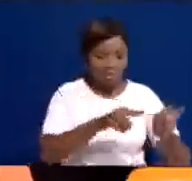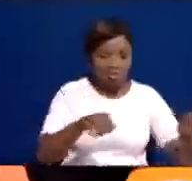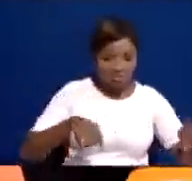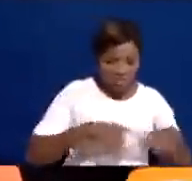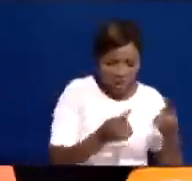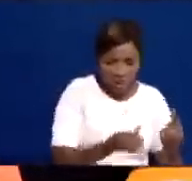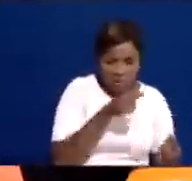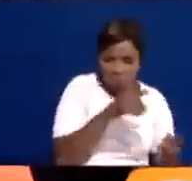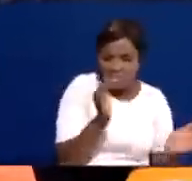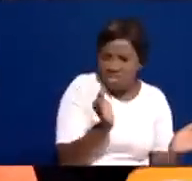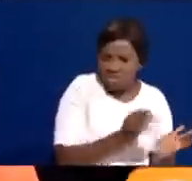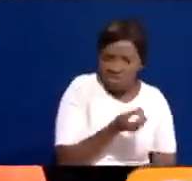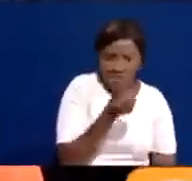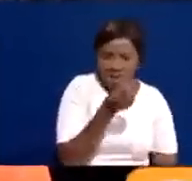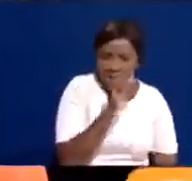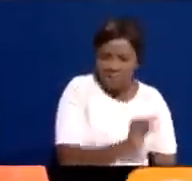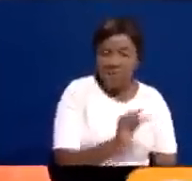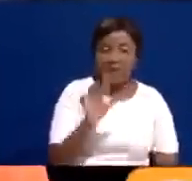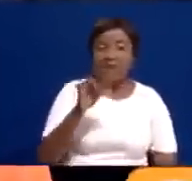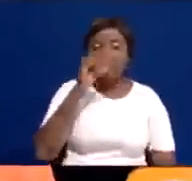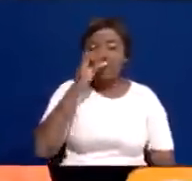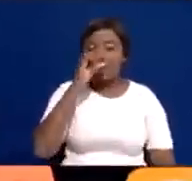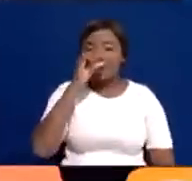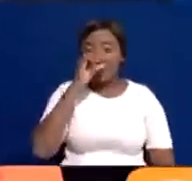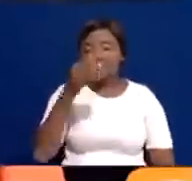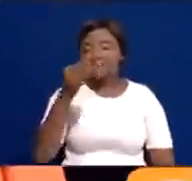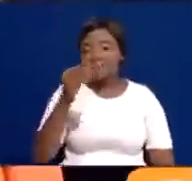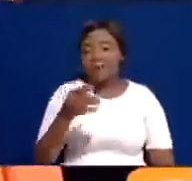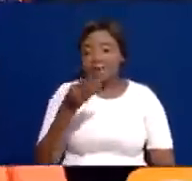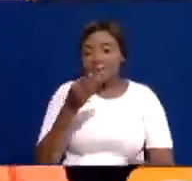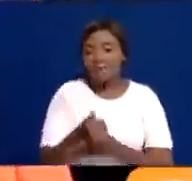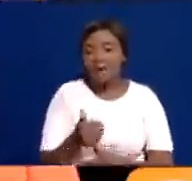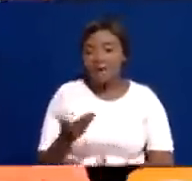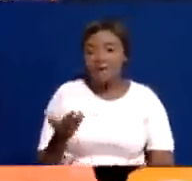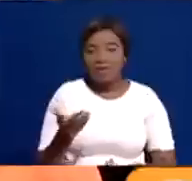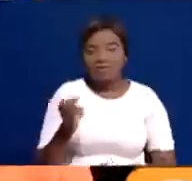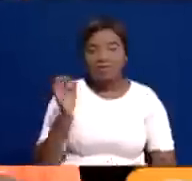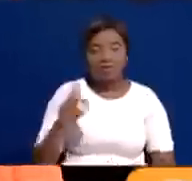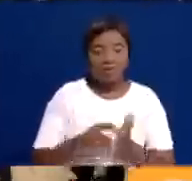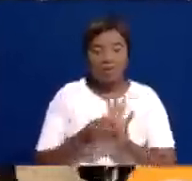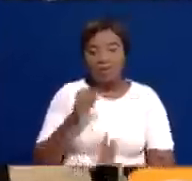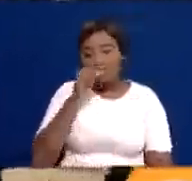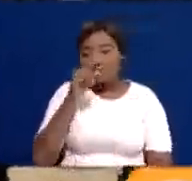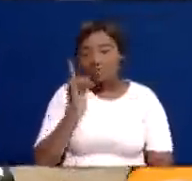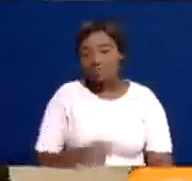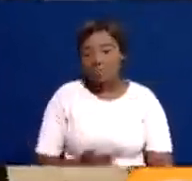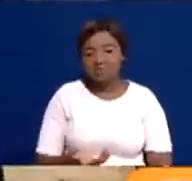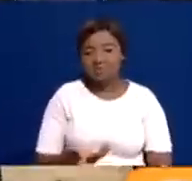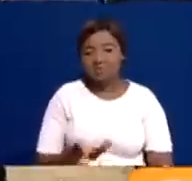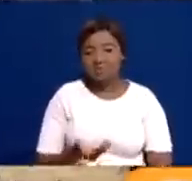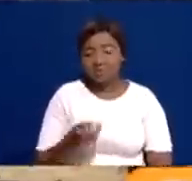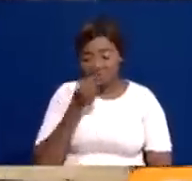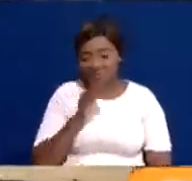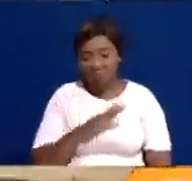Haya, wanasema wanachukisha gasi ya mitungi. Niambie, gasi ya mitungi, ukinua mtungi kama una chakula wote utakula gasi ya mtungi. Maafisa wa